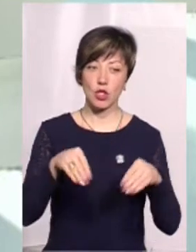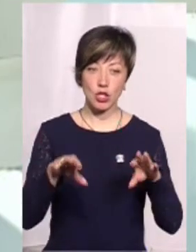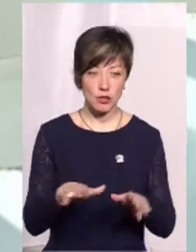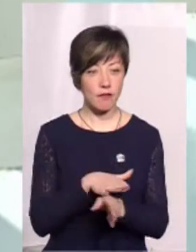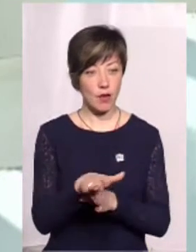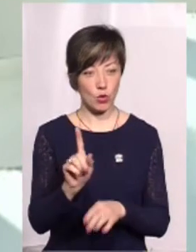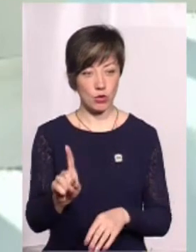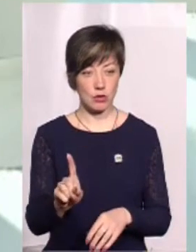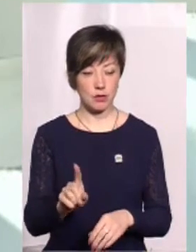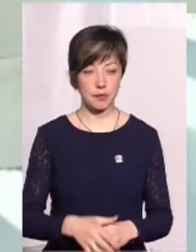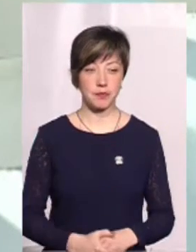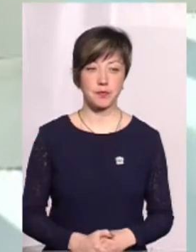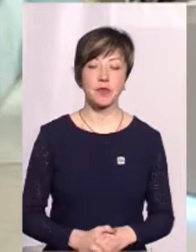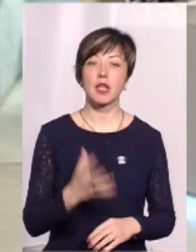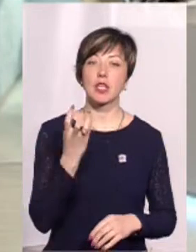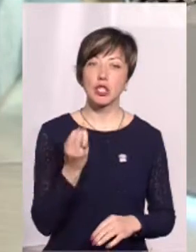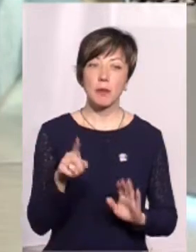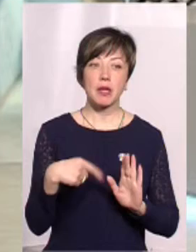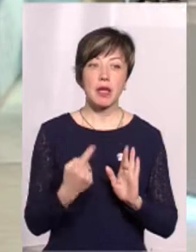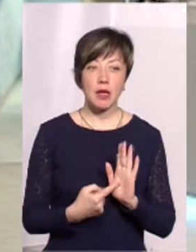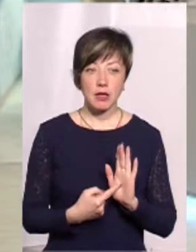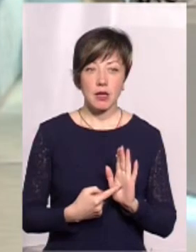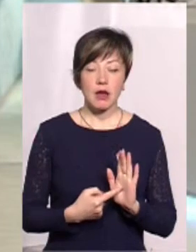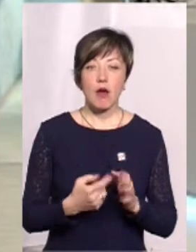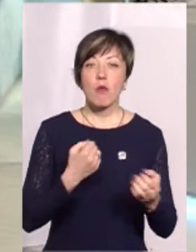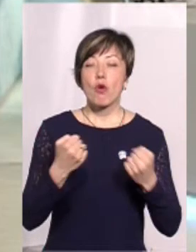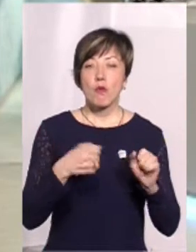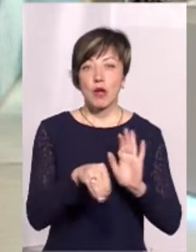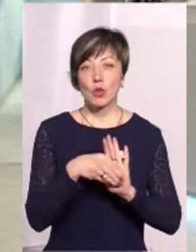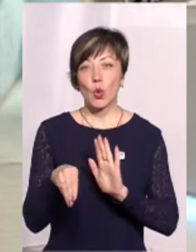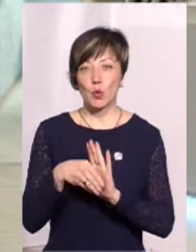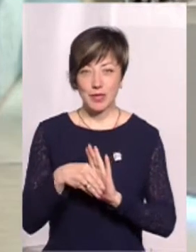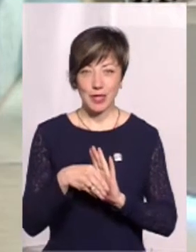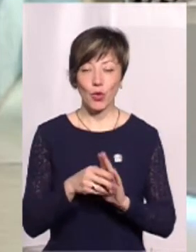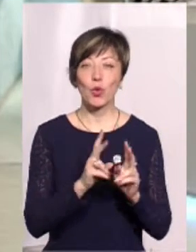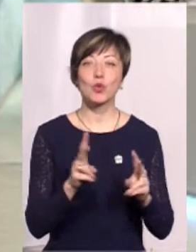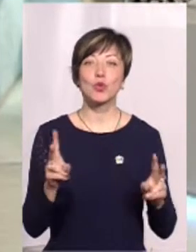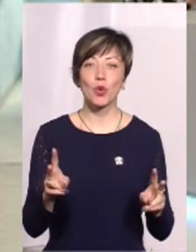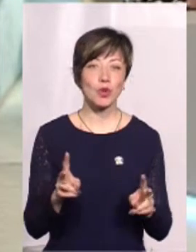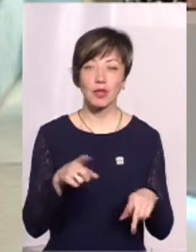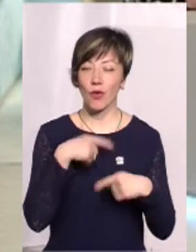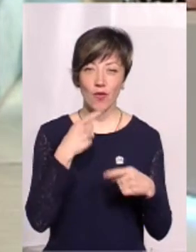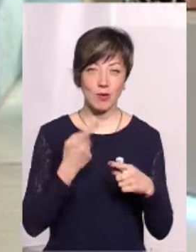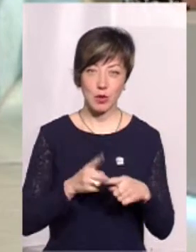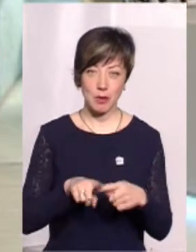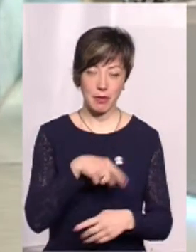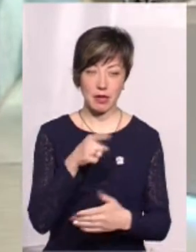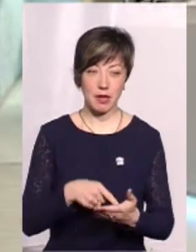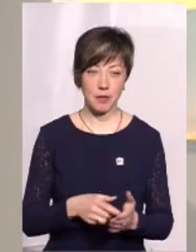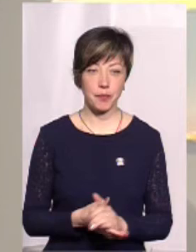рішення, ви його виконаєте. І ще питання, боротьба з корупцією. Хто вже тільки про нього не говорить,